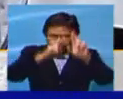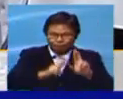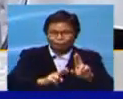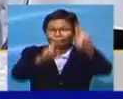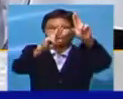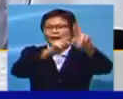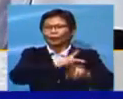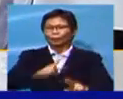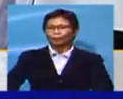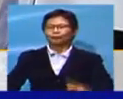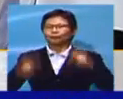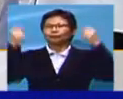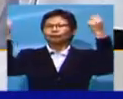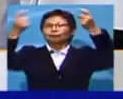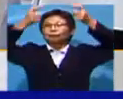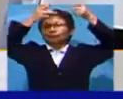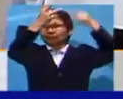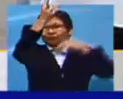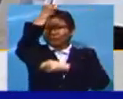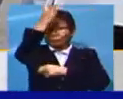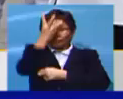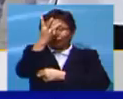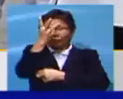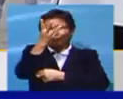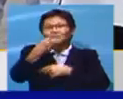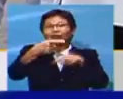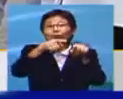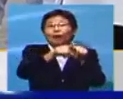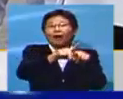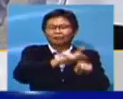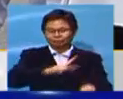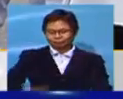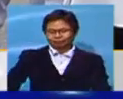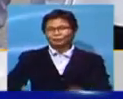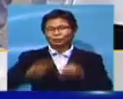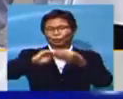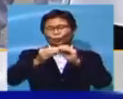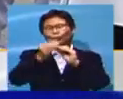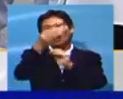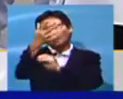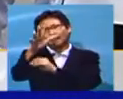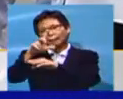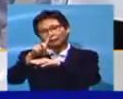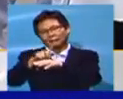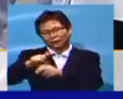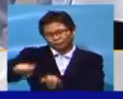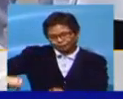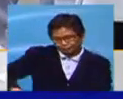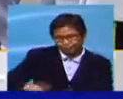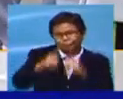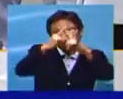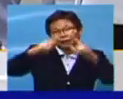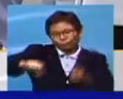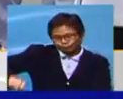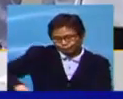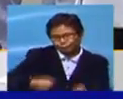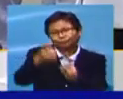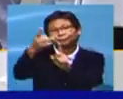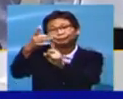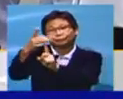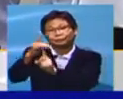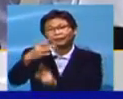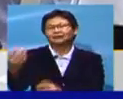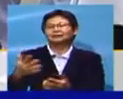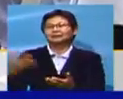seri Paduka Sempena pertabalan Baginda sebagai yang di-pertuan agong ke-15 di kem perdana Sungai Besi keberangkatan